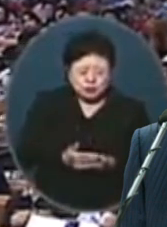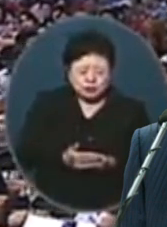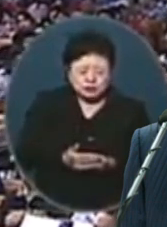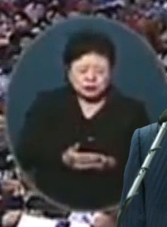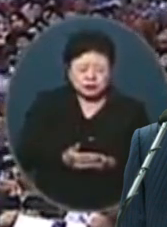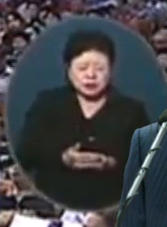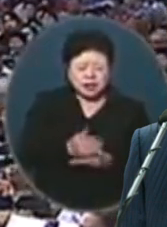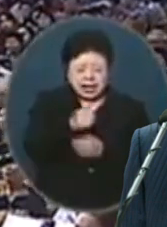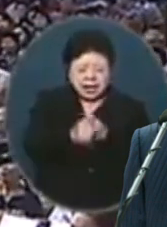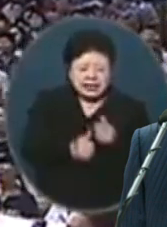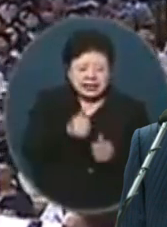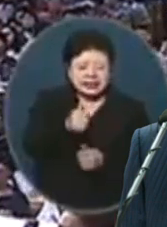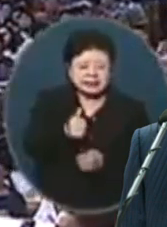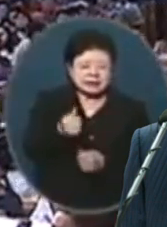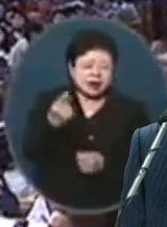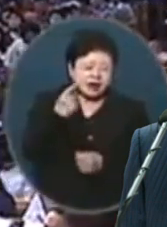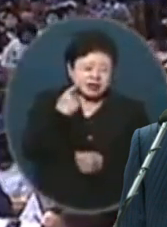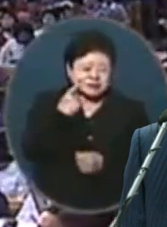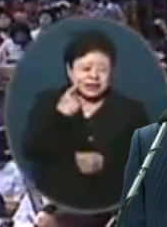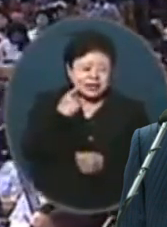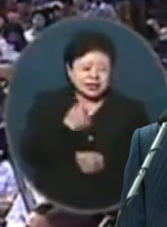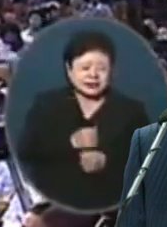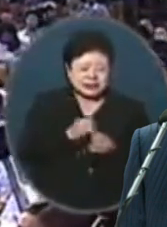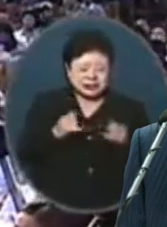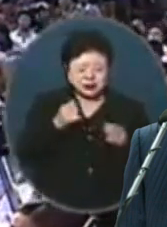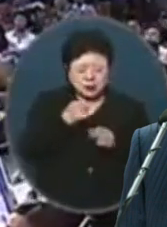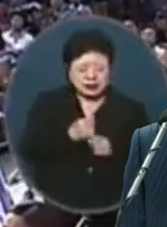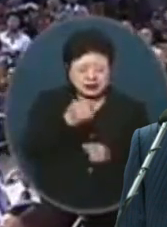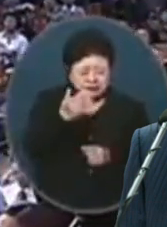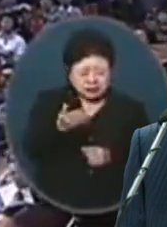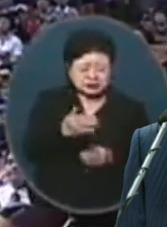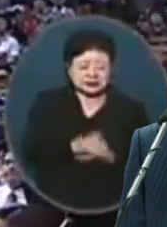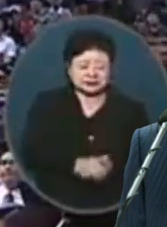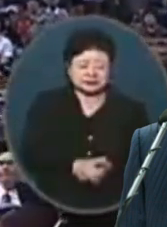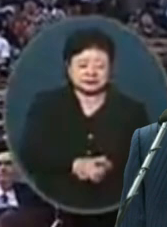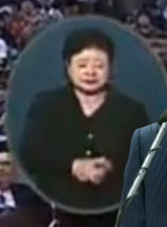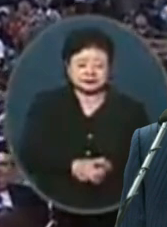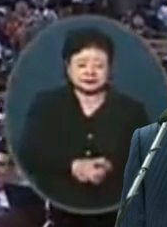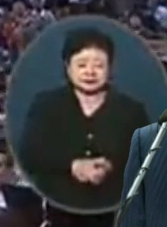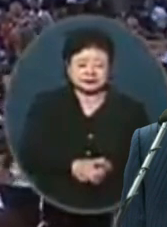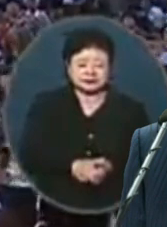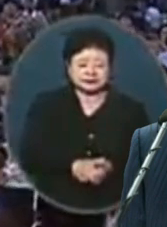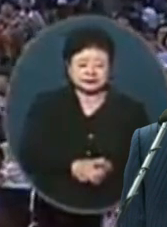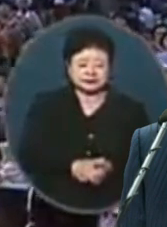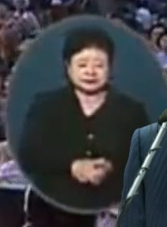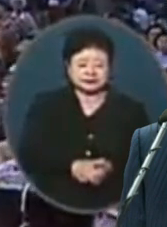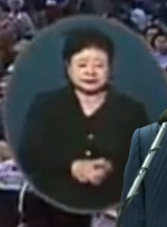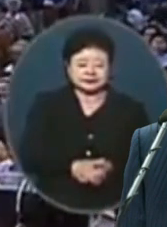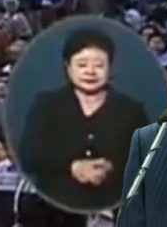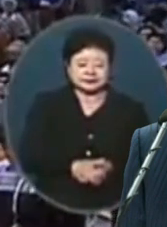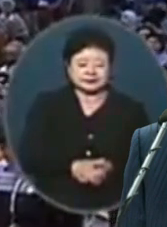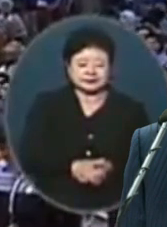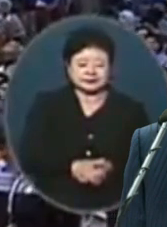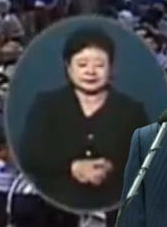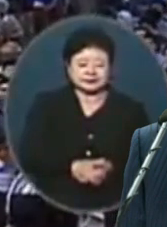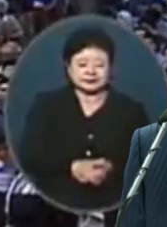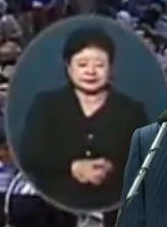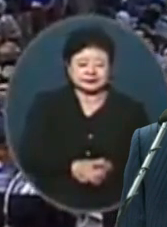것이며 하나님을 거짓말로 하는 이로 만드는 것이라고 말하고 있습니다.